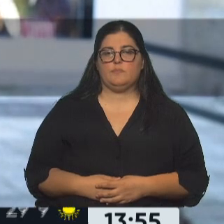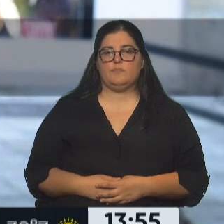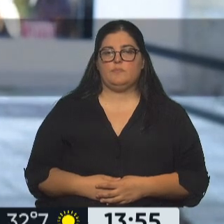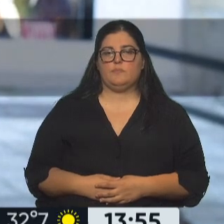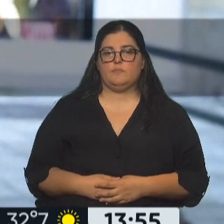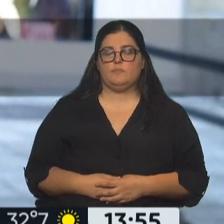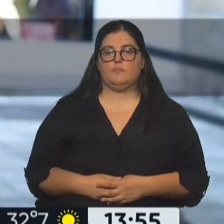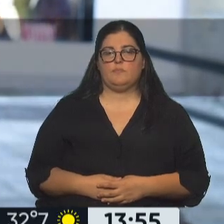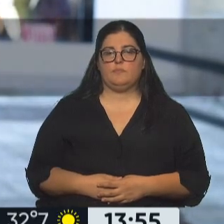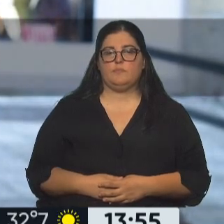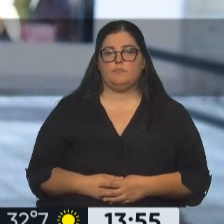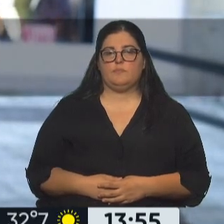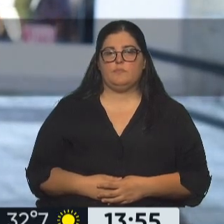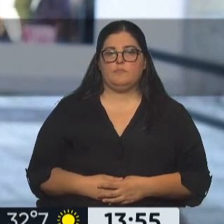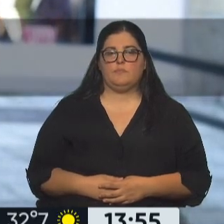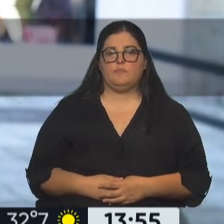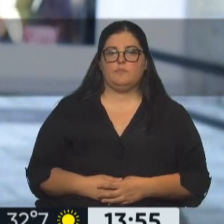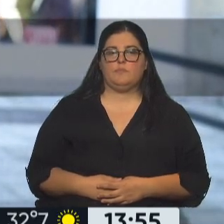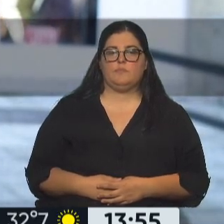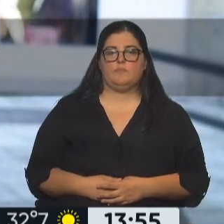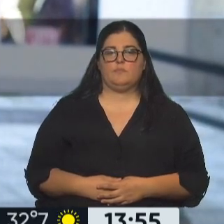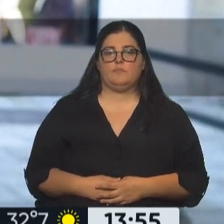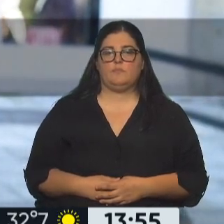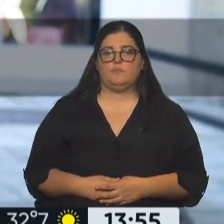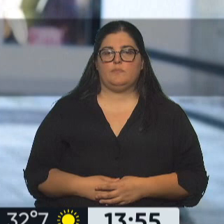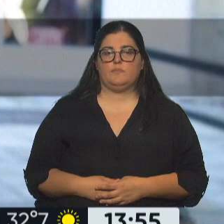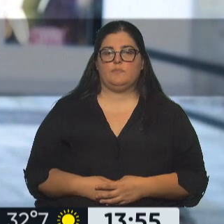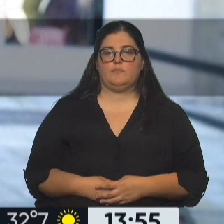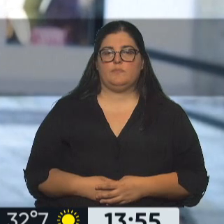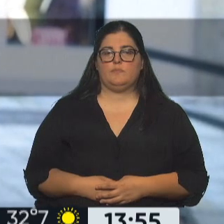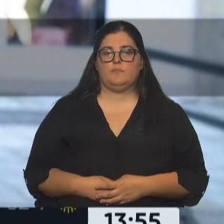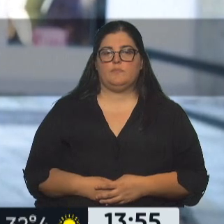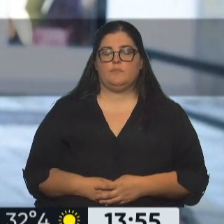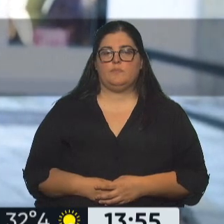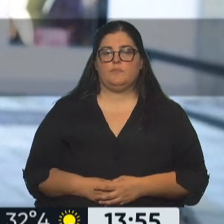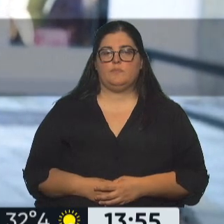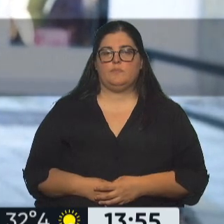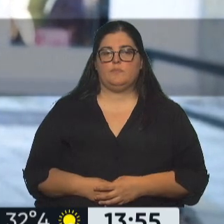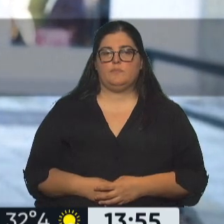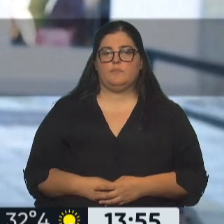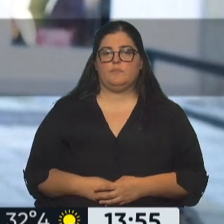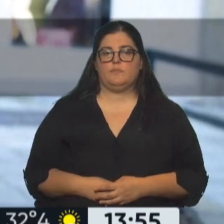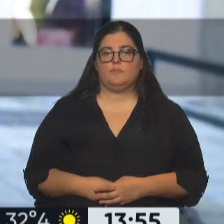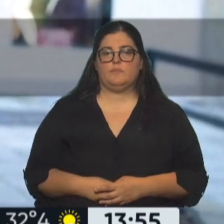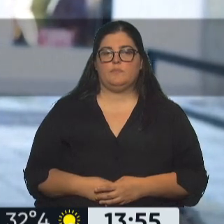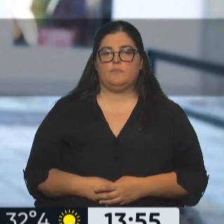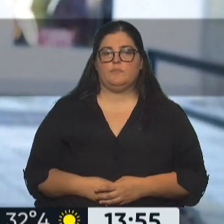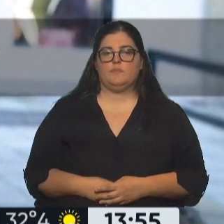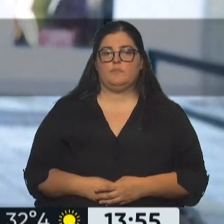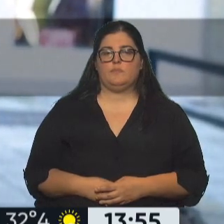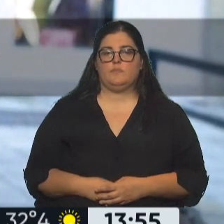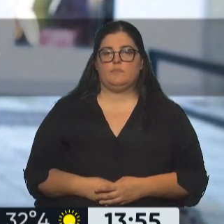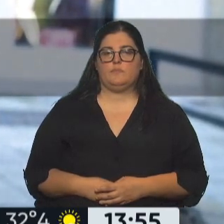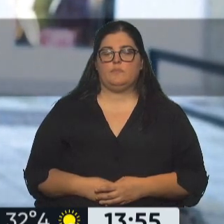sais qu'il faut que je travaille jusqu'à la fin. J'ai travaillé pendant 15-16 ans en exploitation laitière. Je sais que les retraites ne